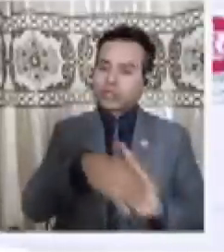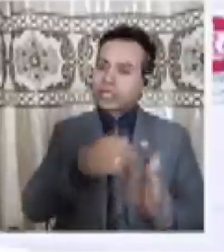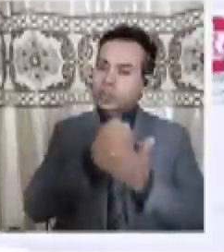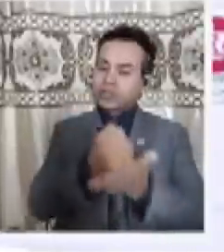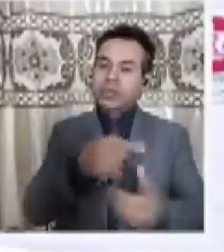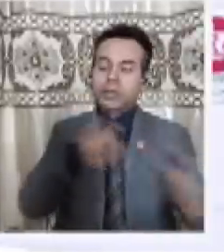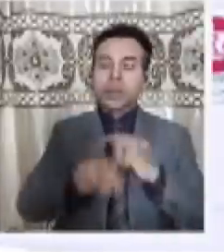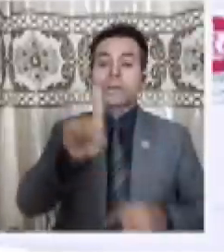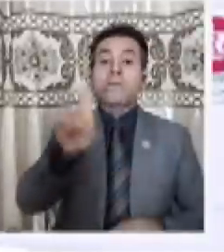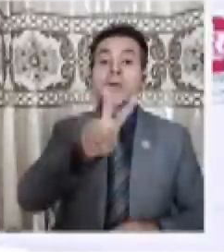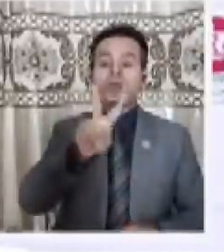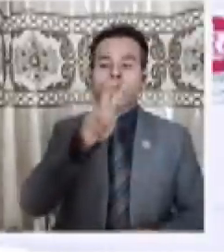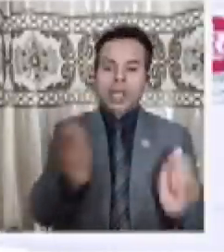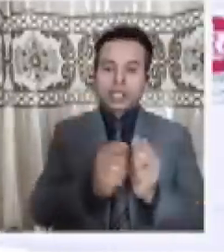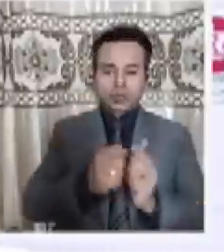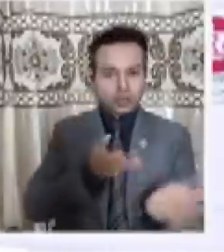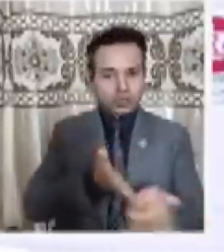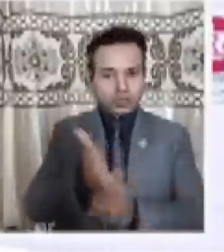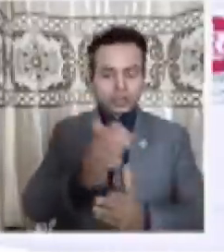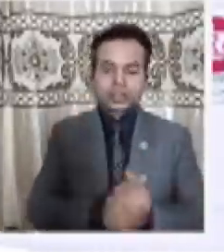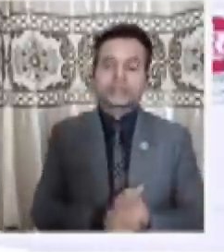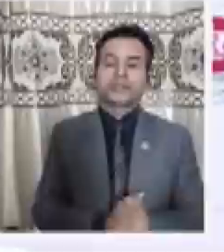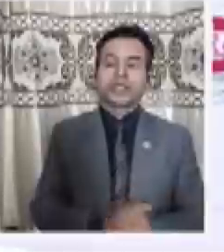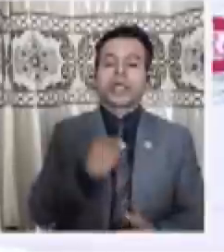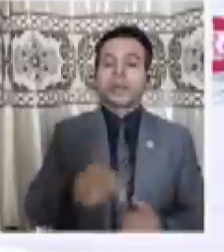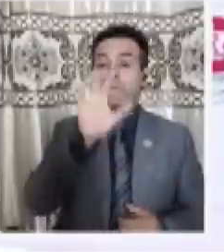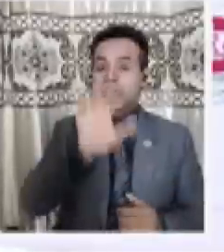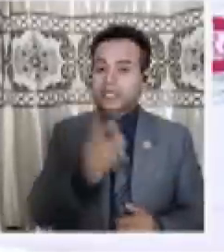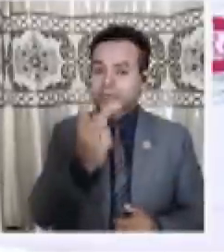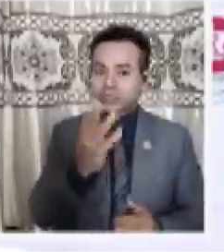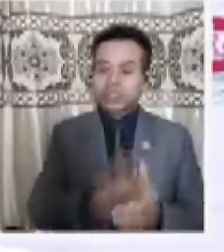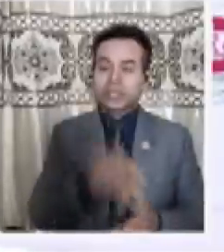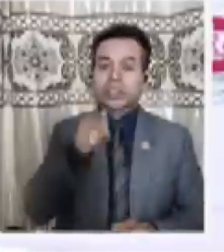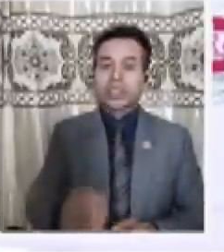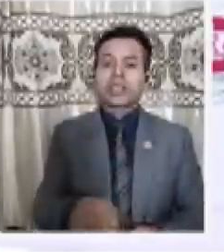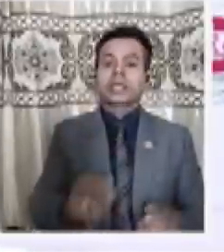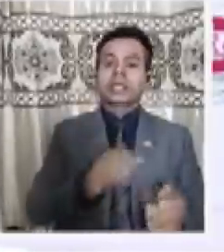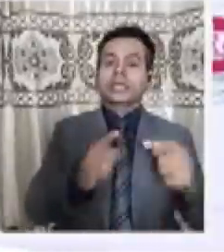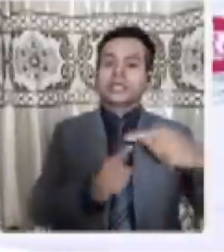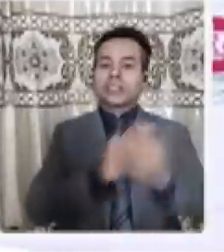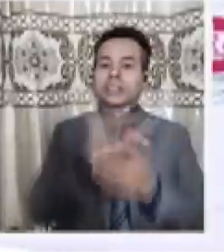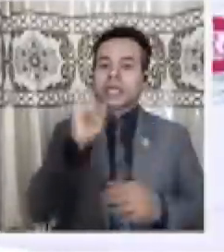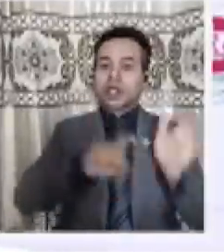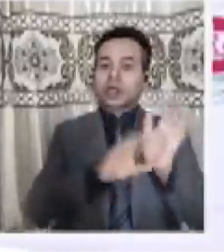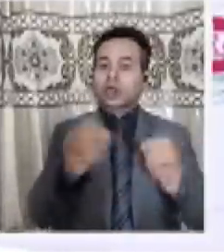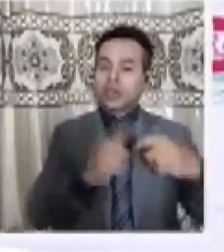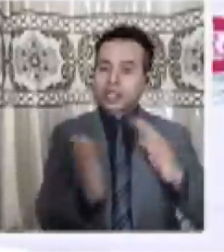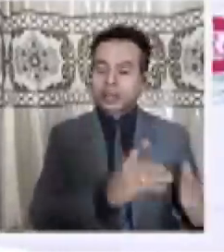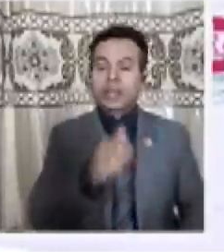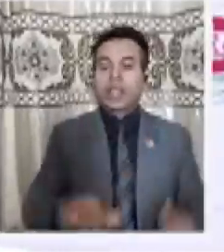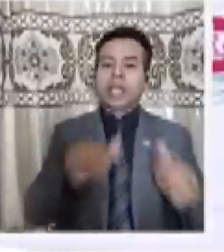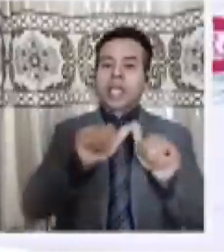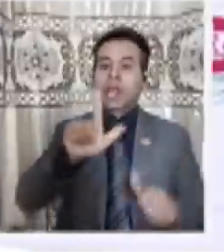যেগুলো অনুমোদন দেওয়া হয়েছে এখনও কার্যক্রম শুরু করে নাই সেগুলো হলো থাইরোকেয়ার বাংলাদেশ লিমিটেড, আলোক হেলথ কেয়ার